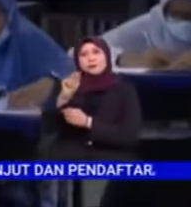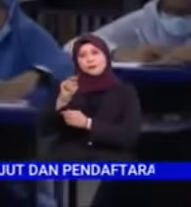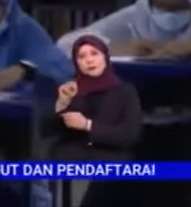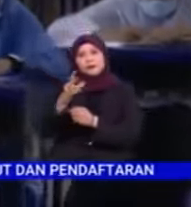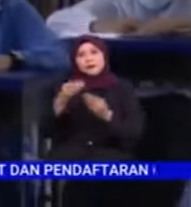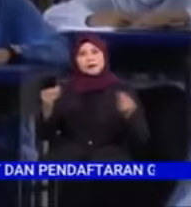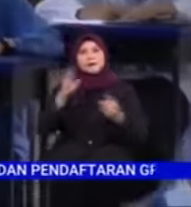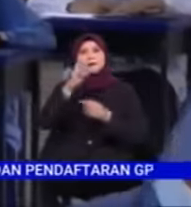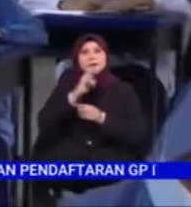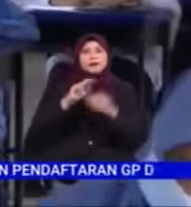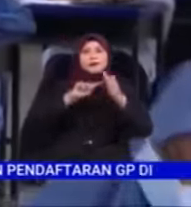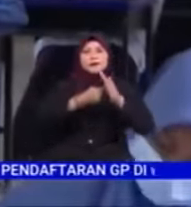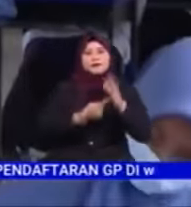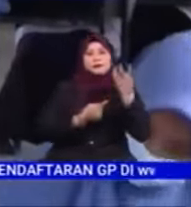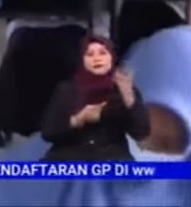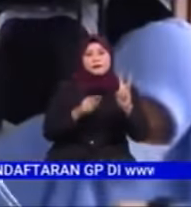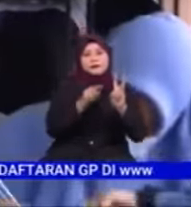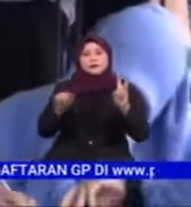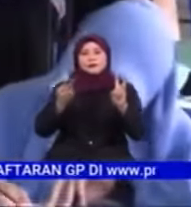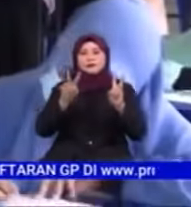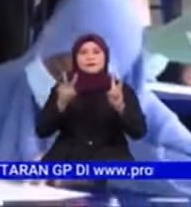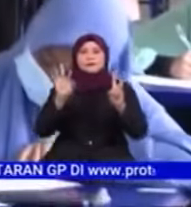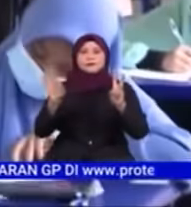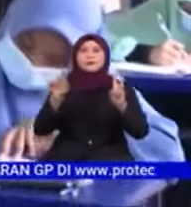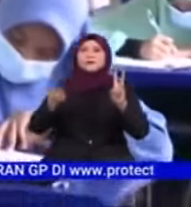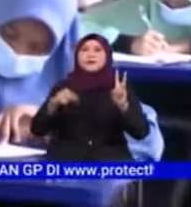bermula 16 hingga